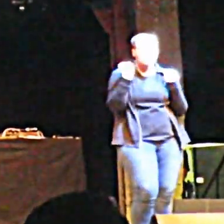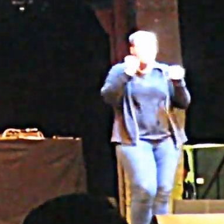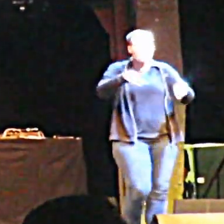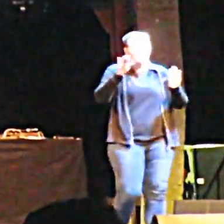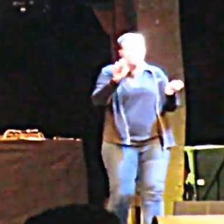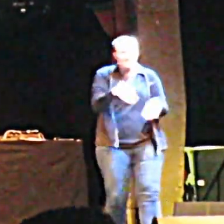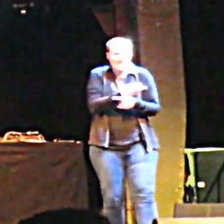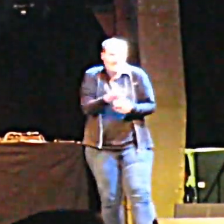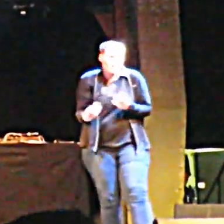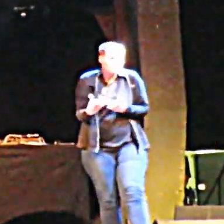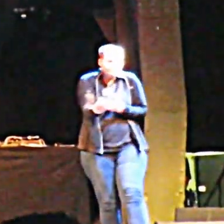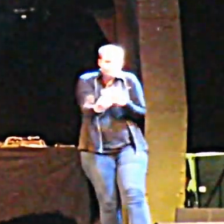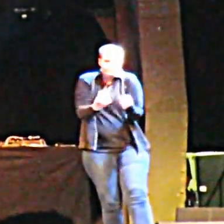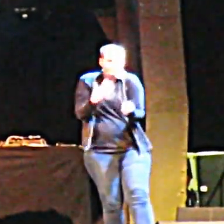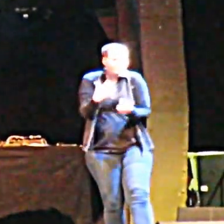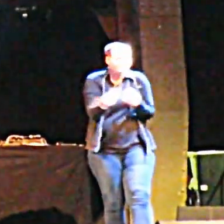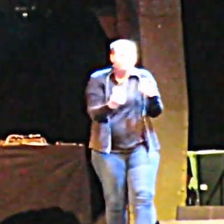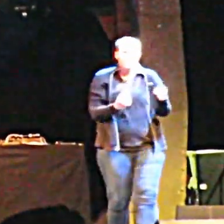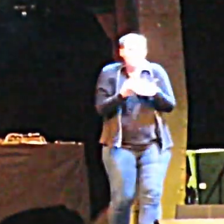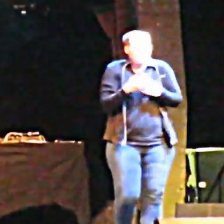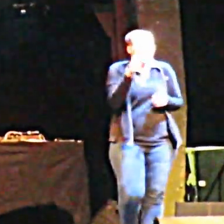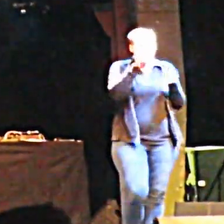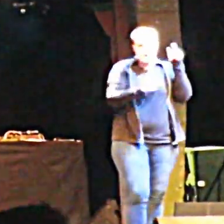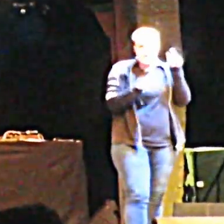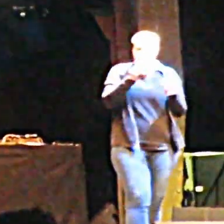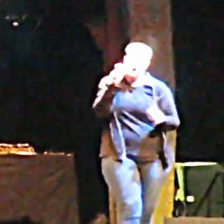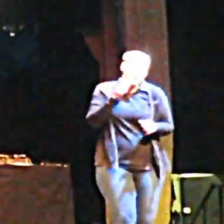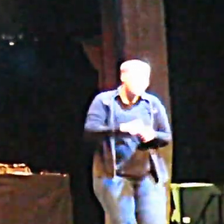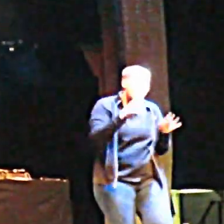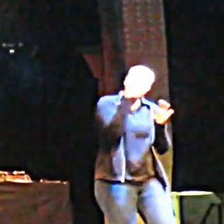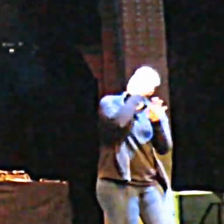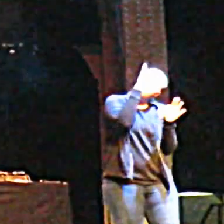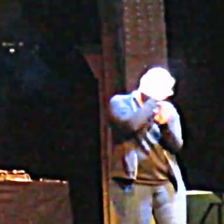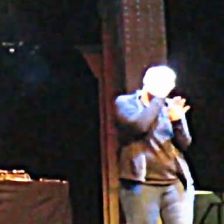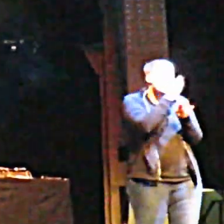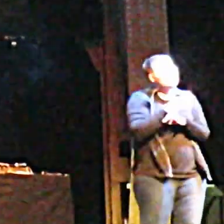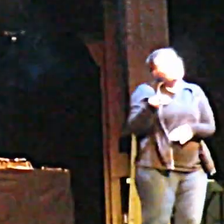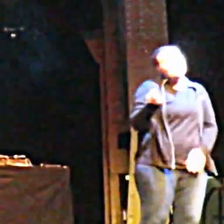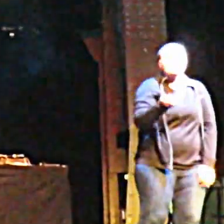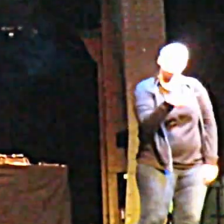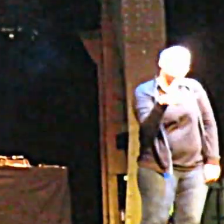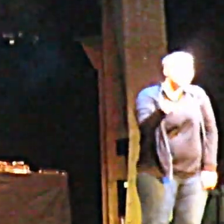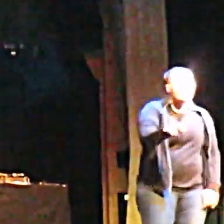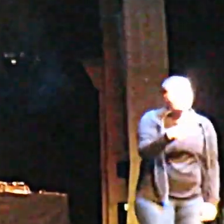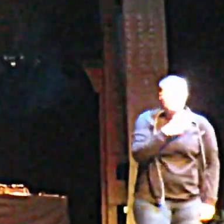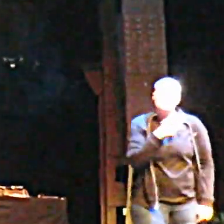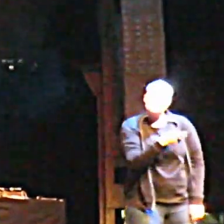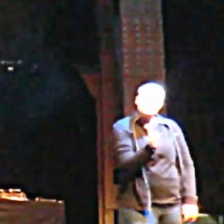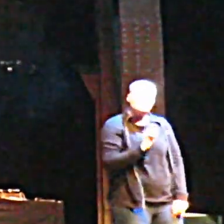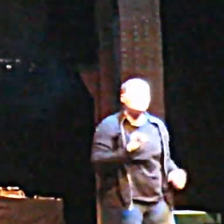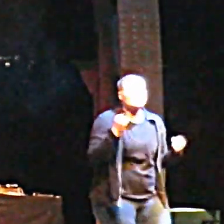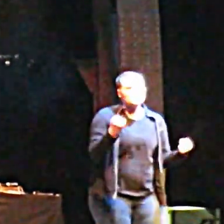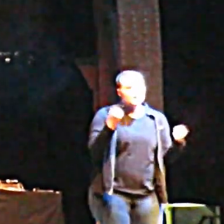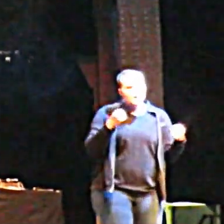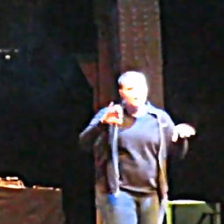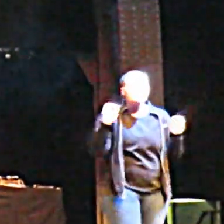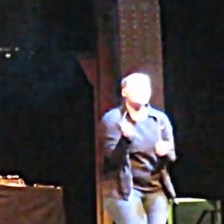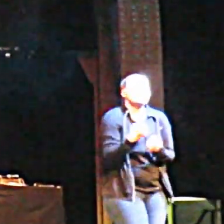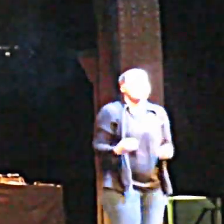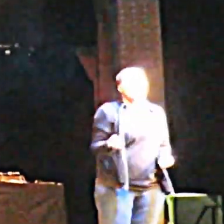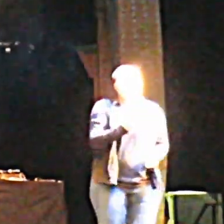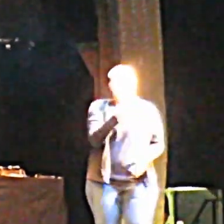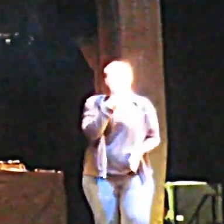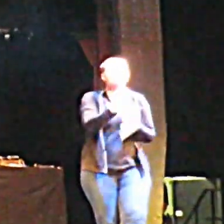haben Edward im Ring. Und auch die anderen, die nun tagelang schabandeln, durch sich durch die Wüste wandern. Ein Land der Endlösung grenzt, getrunken für